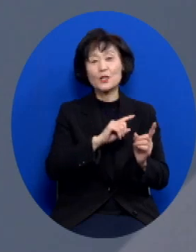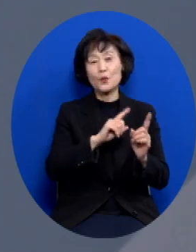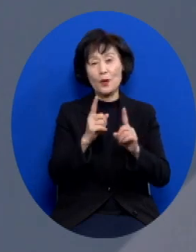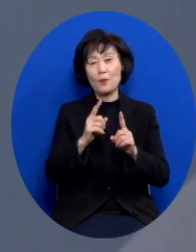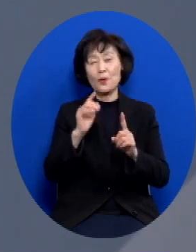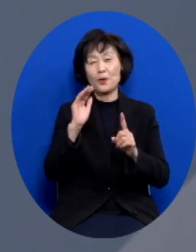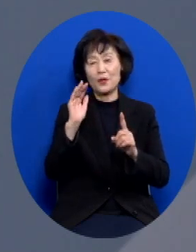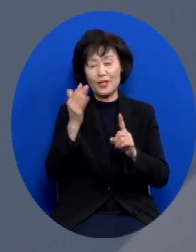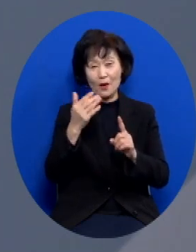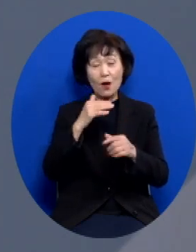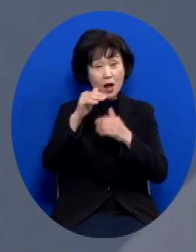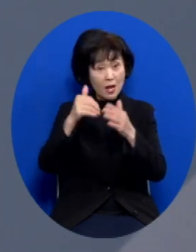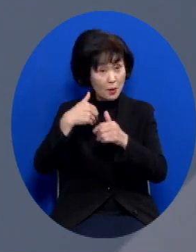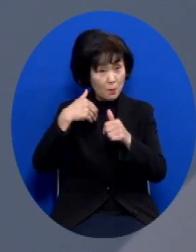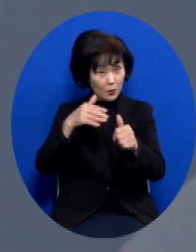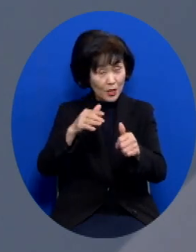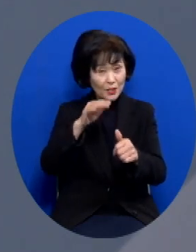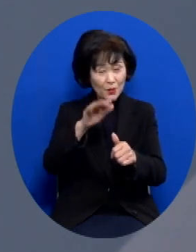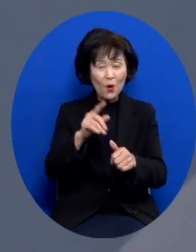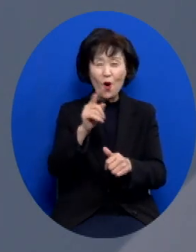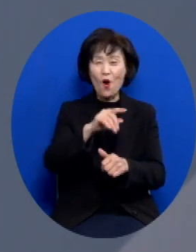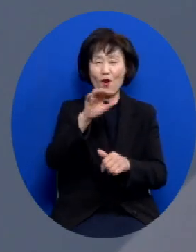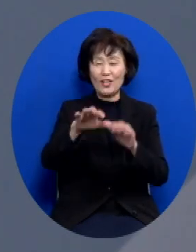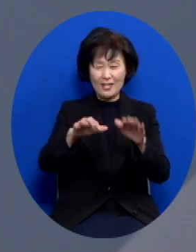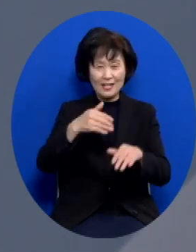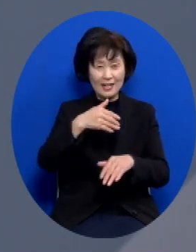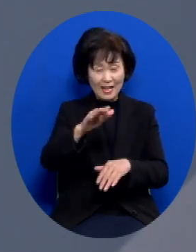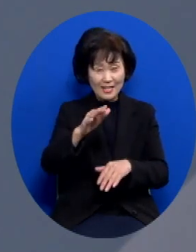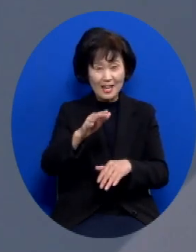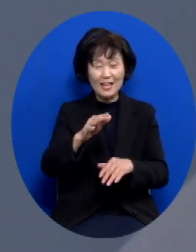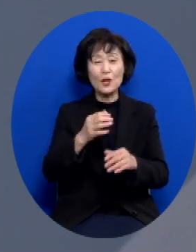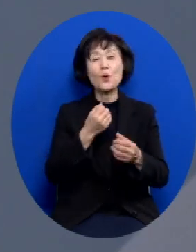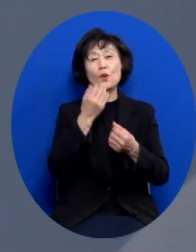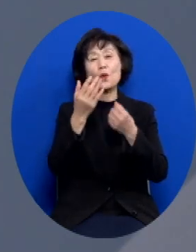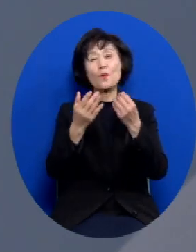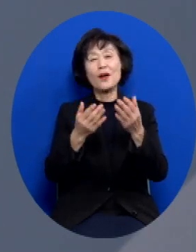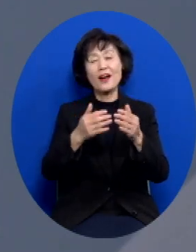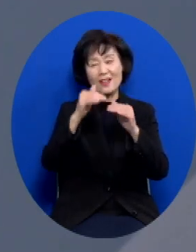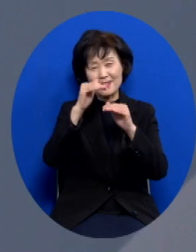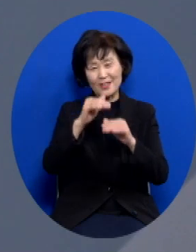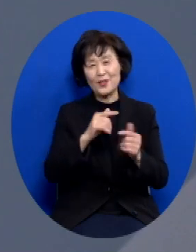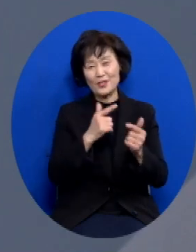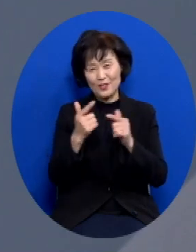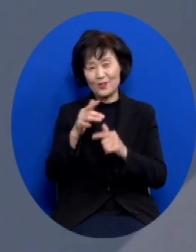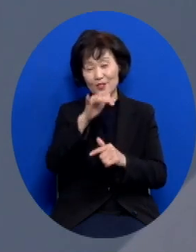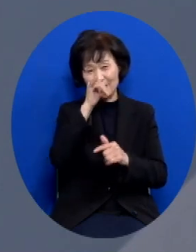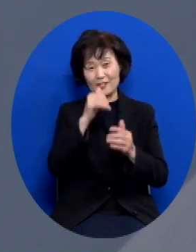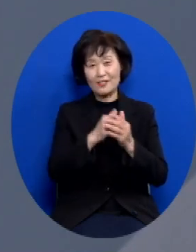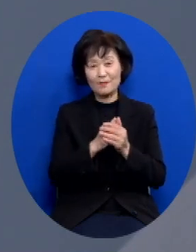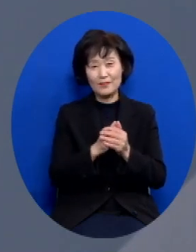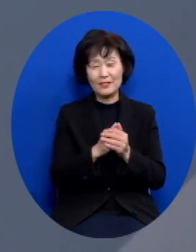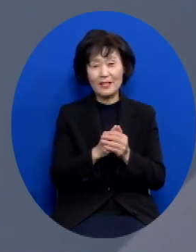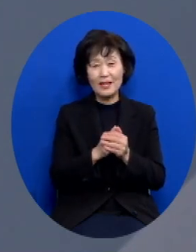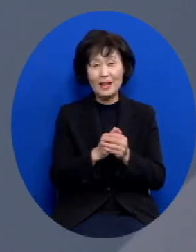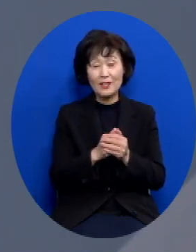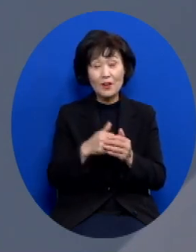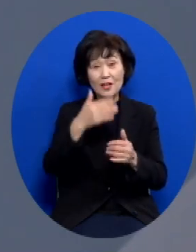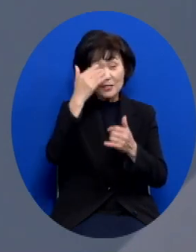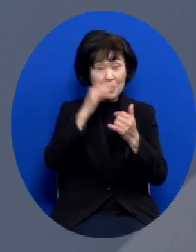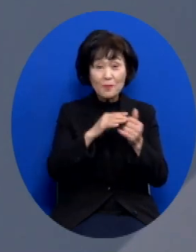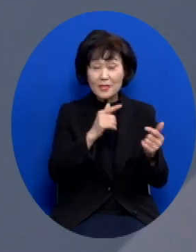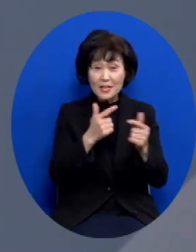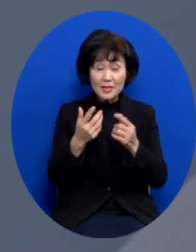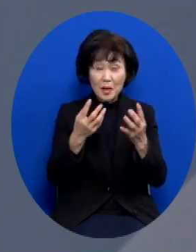다시 떠나겠다고 그렇게 고백하는 일들이 있었습니다. 또 뭐 개개인적으로는 전 DM도 많이 받거든요. 다음